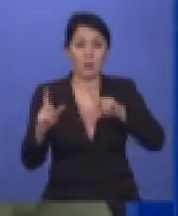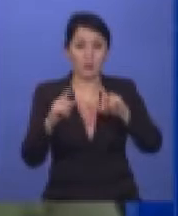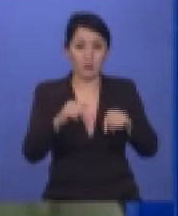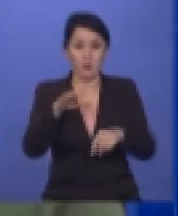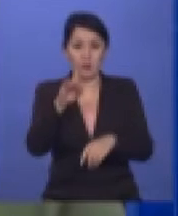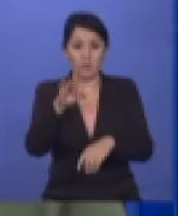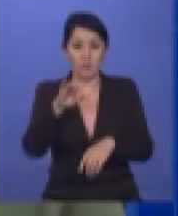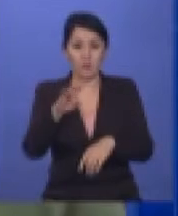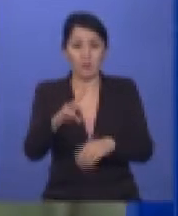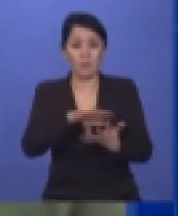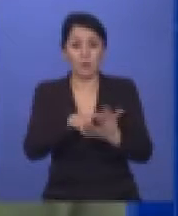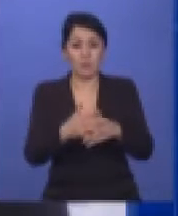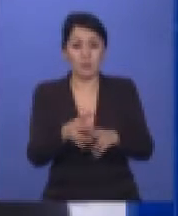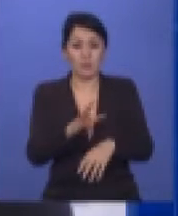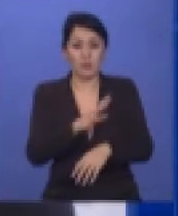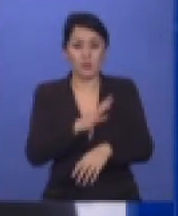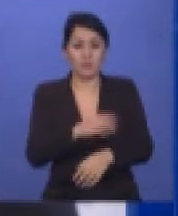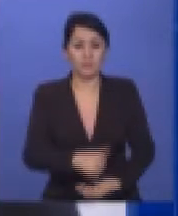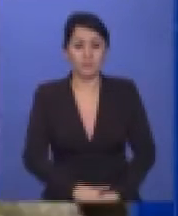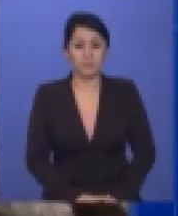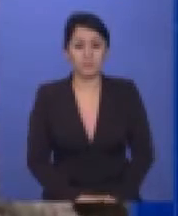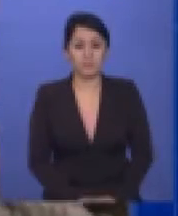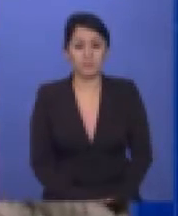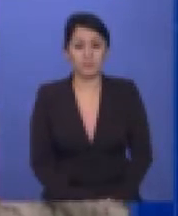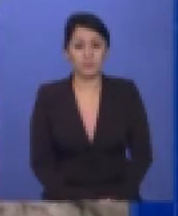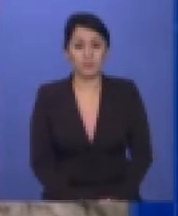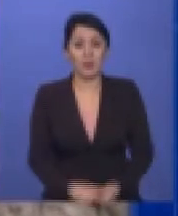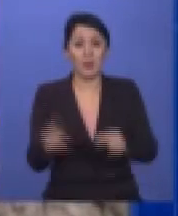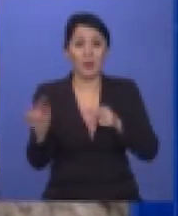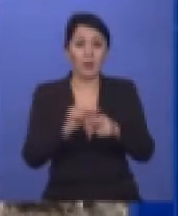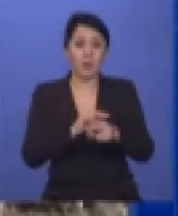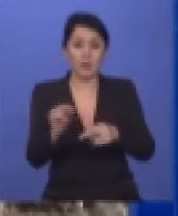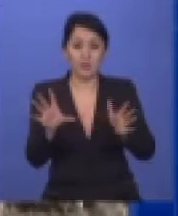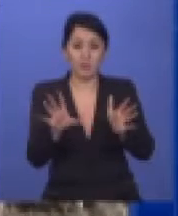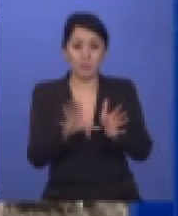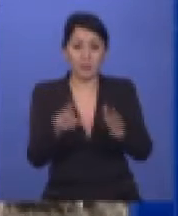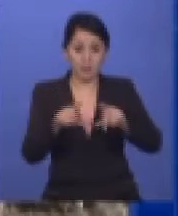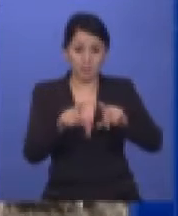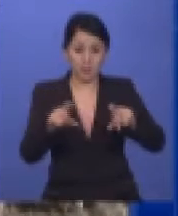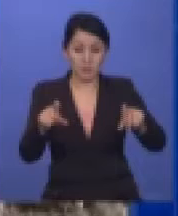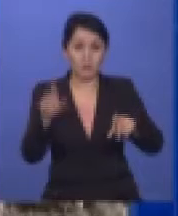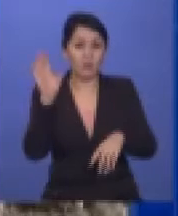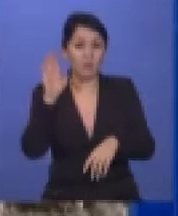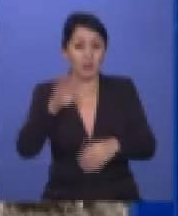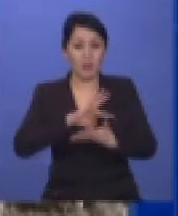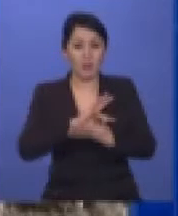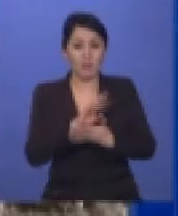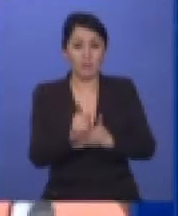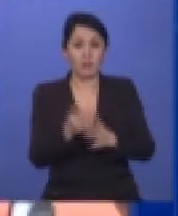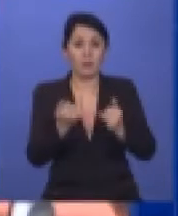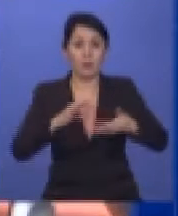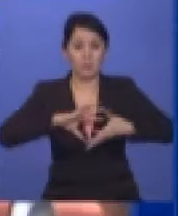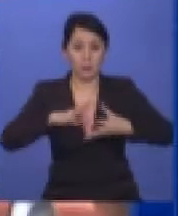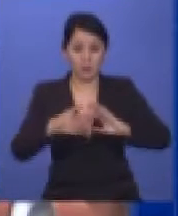посетил села в районе имени Габита Мусрепова. Ремонт электрических сетей и проведение водоснабжения. Сегодня